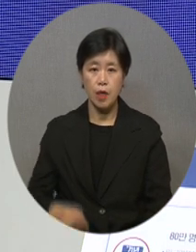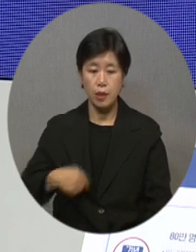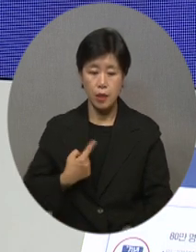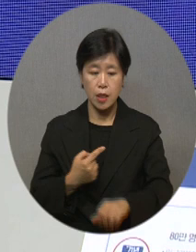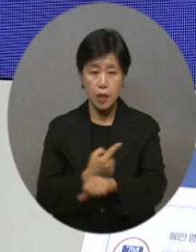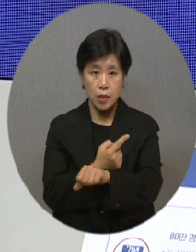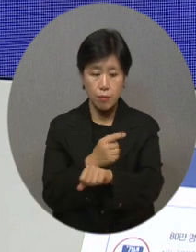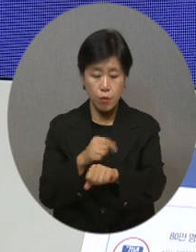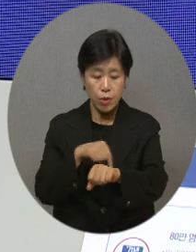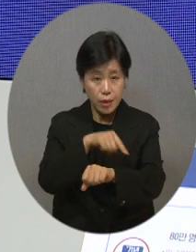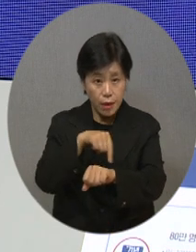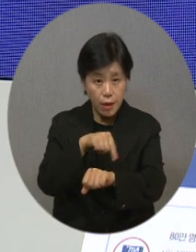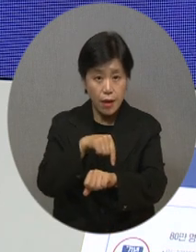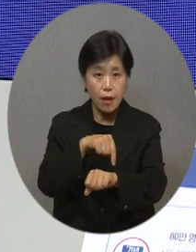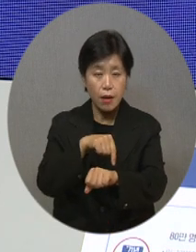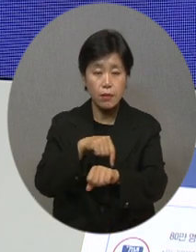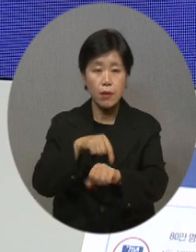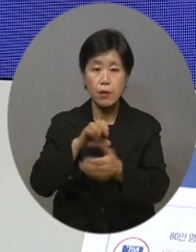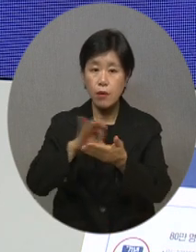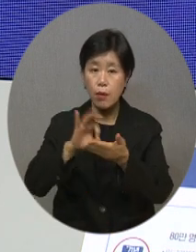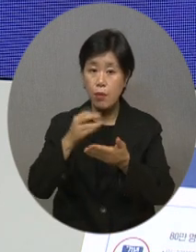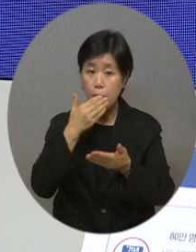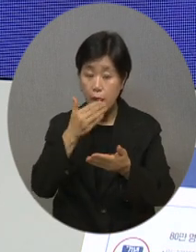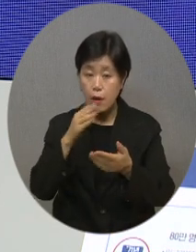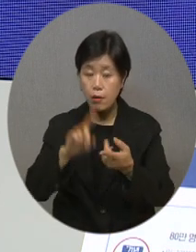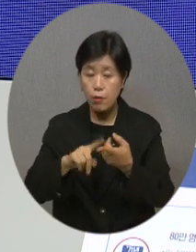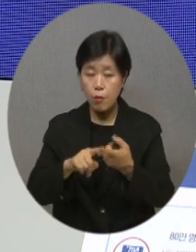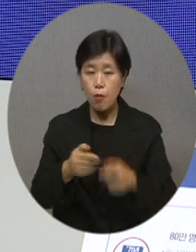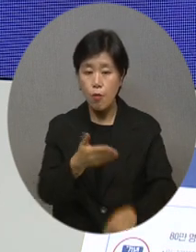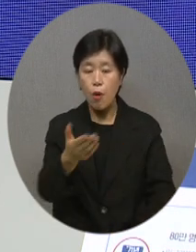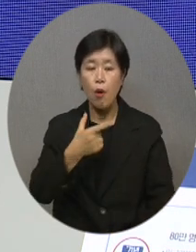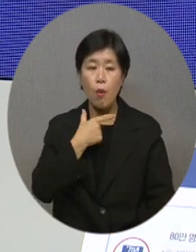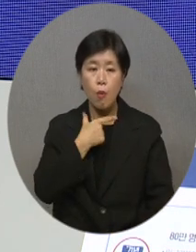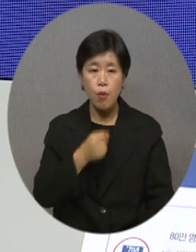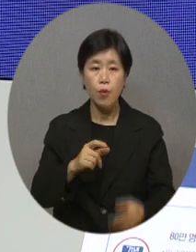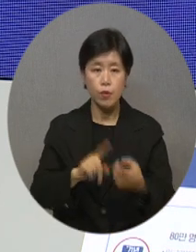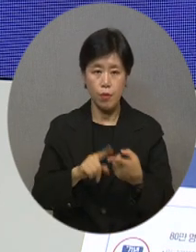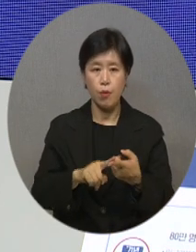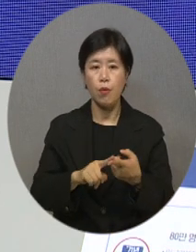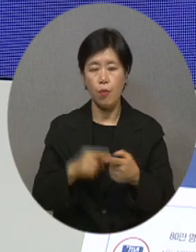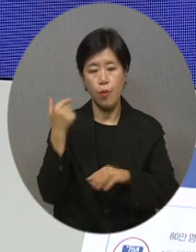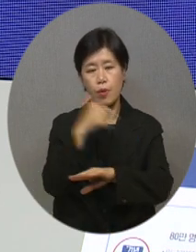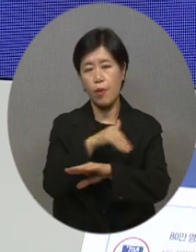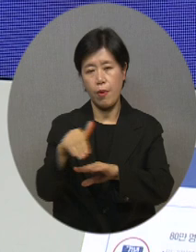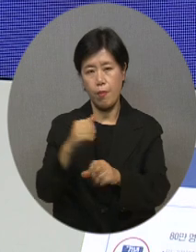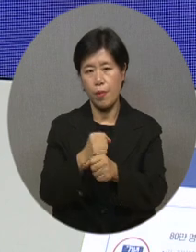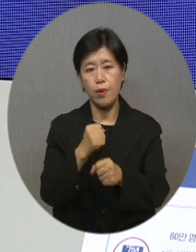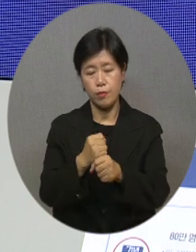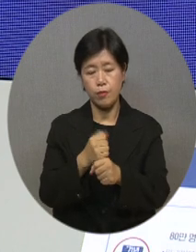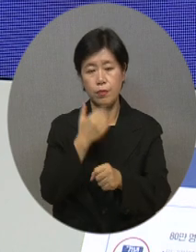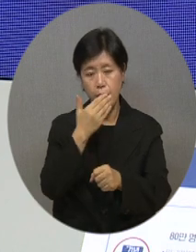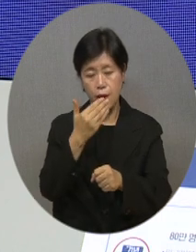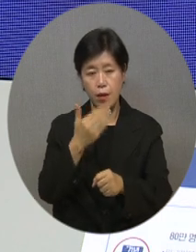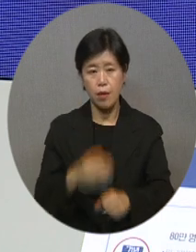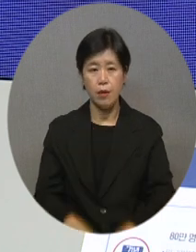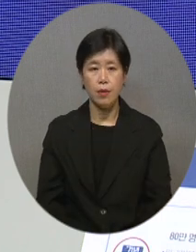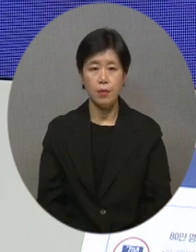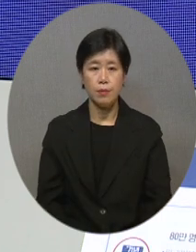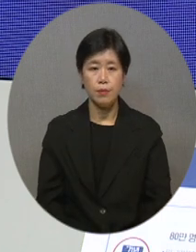대해서 서비스를 이렇게 설계하는 그런 거를 지금 저희가 금년에 시범사업하고 있고요. 앞으로는 이 사고도 많이 하고